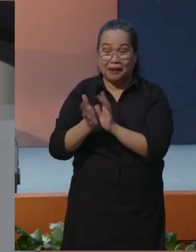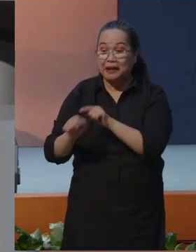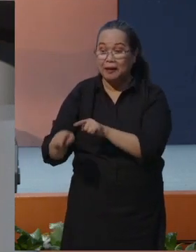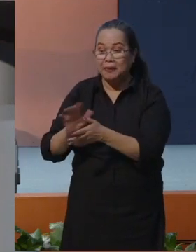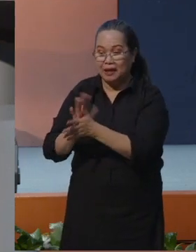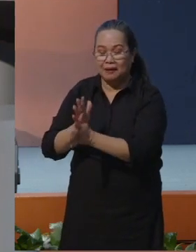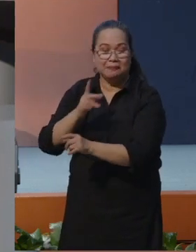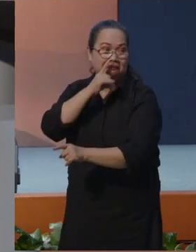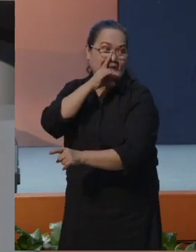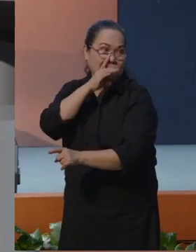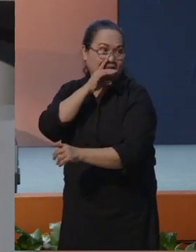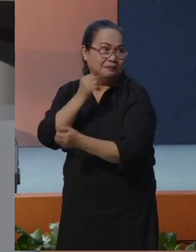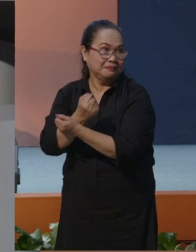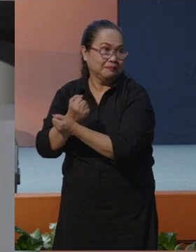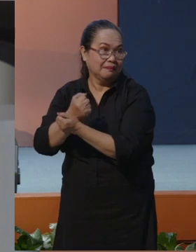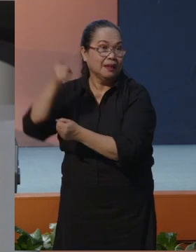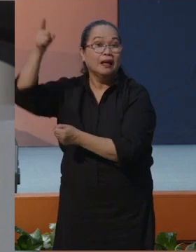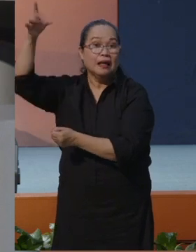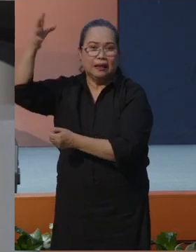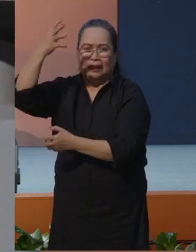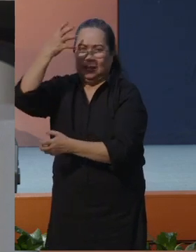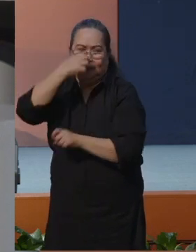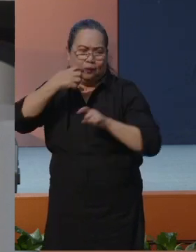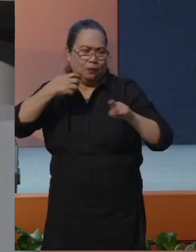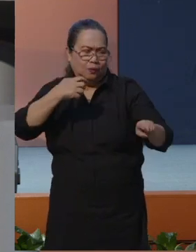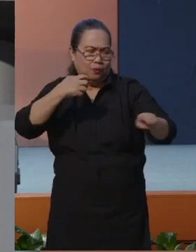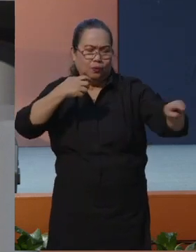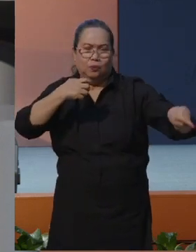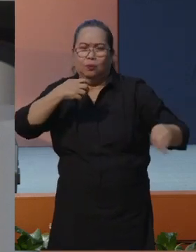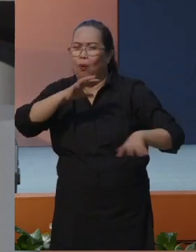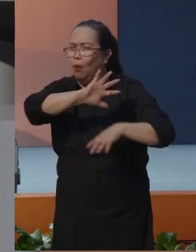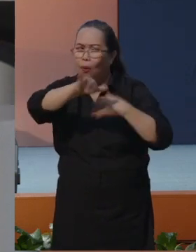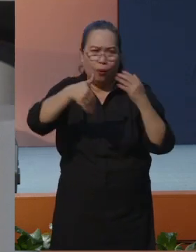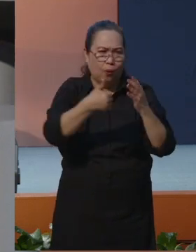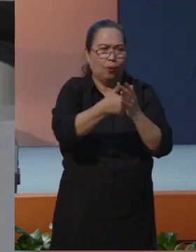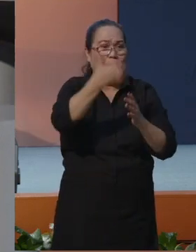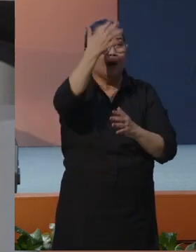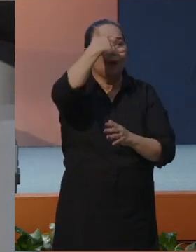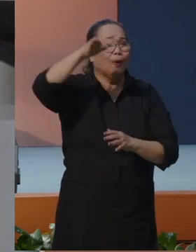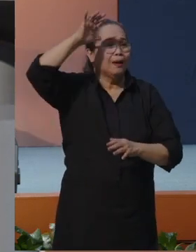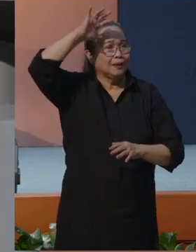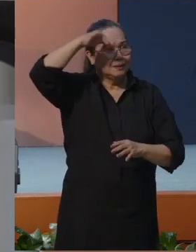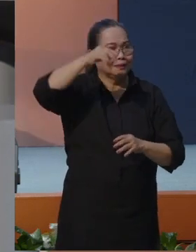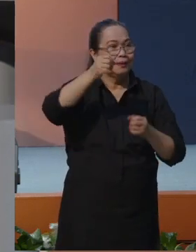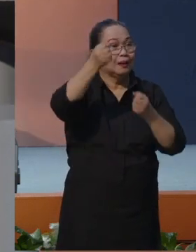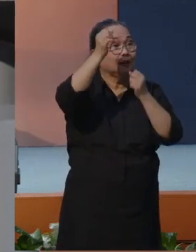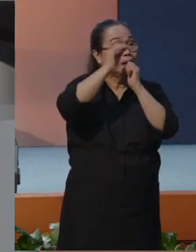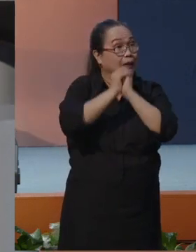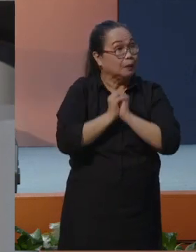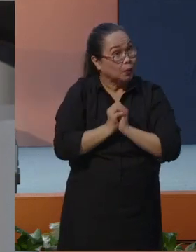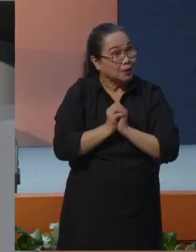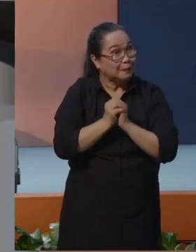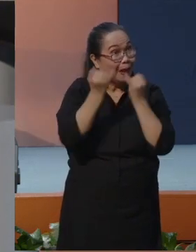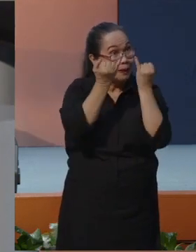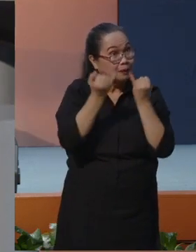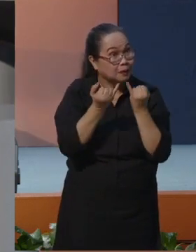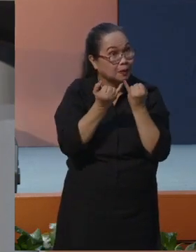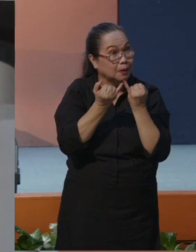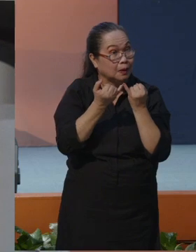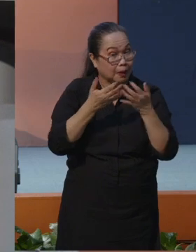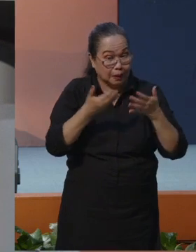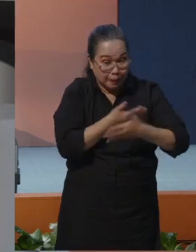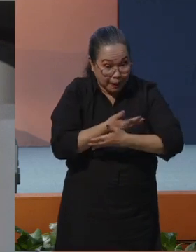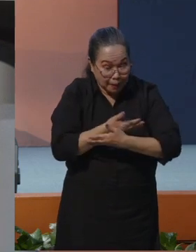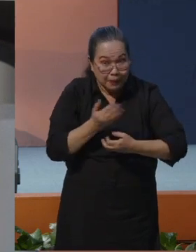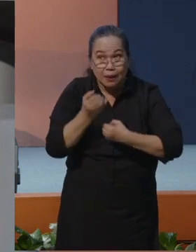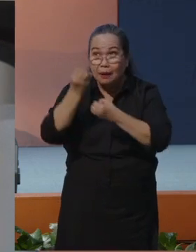Sinunod nila ang hatol ng Diyos sa mga bayang tumalikod sa Kanya. Sabi sa chapter 11 verse 20, "For it